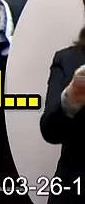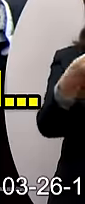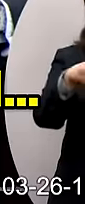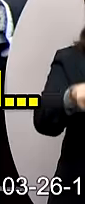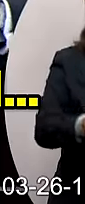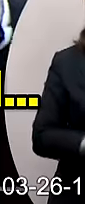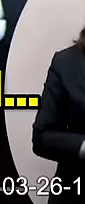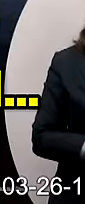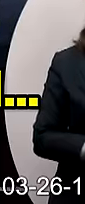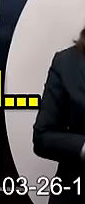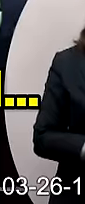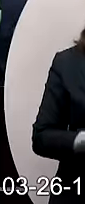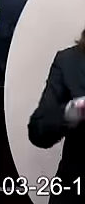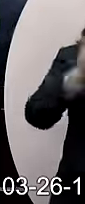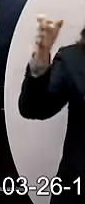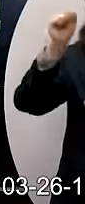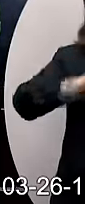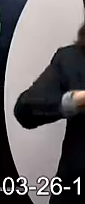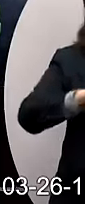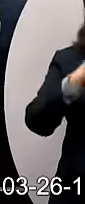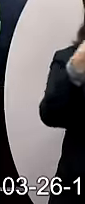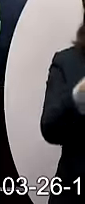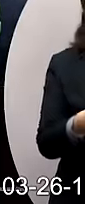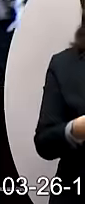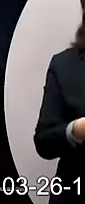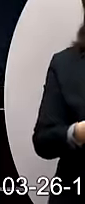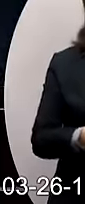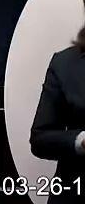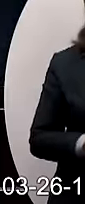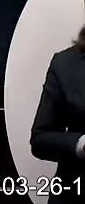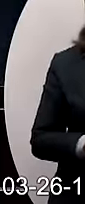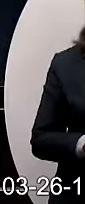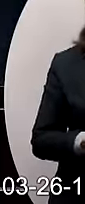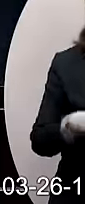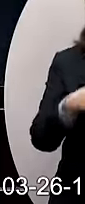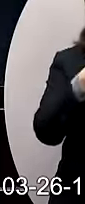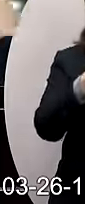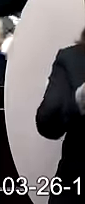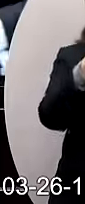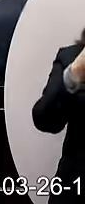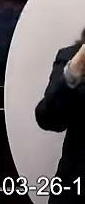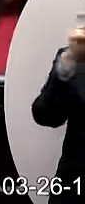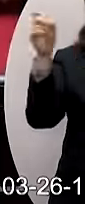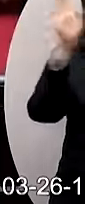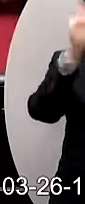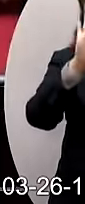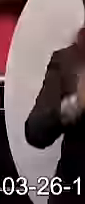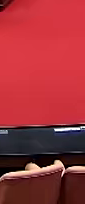那外加四个字，珍重，再见。